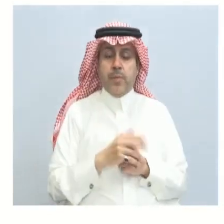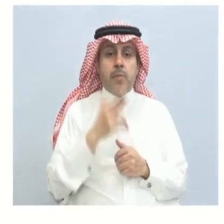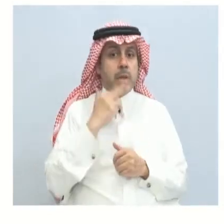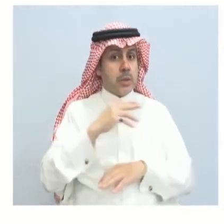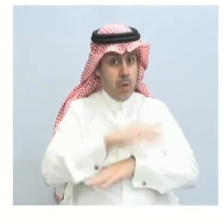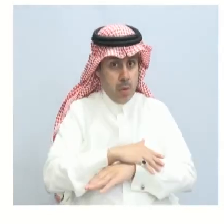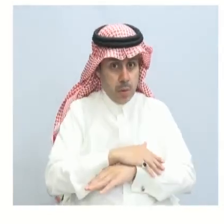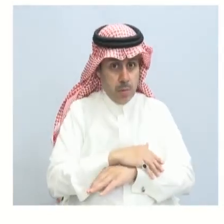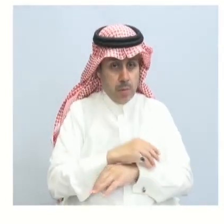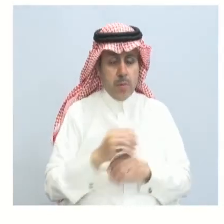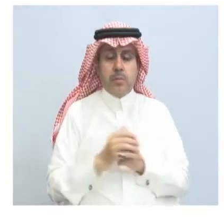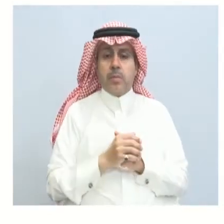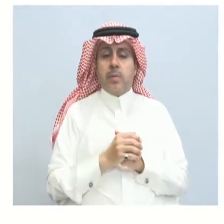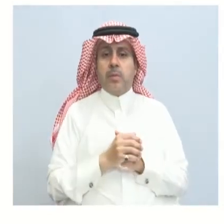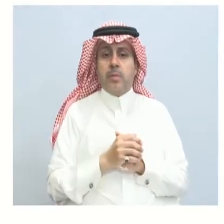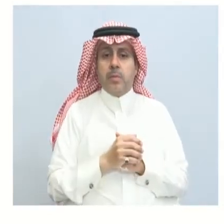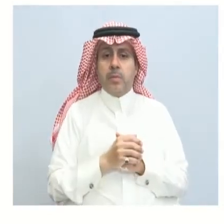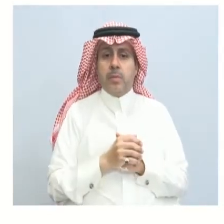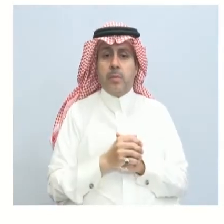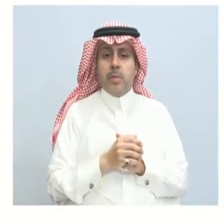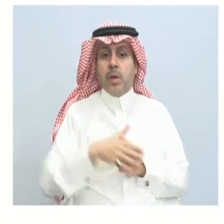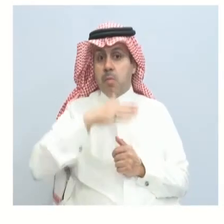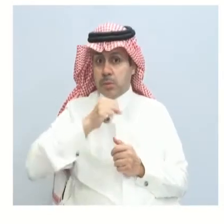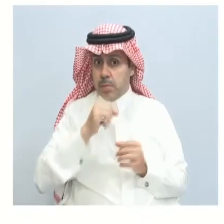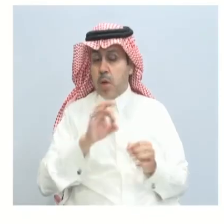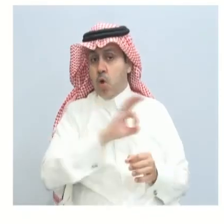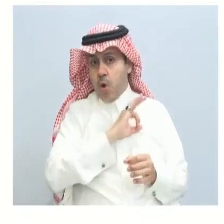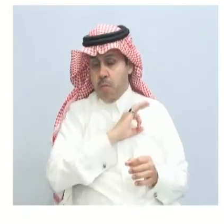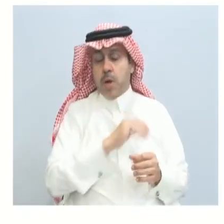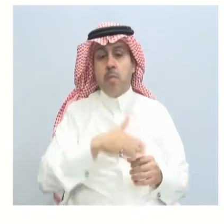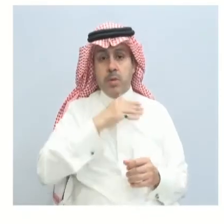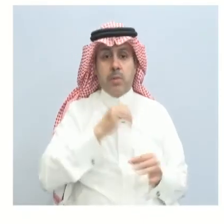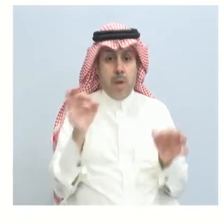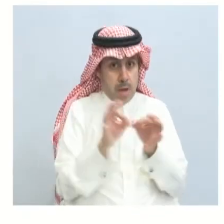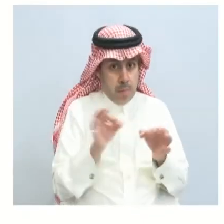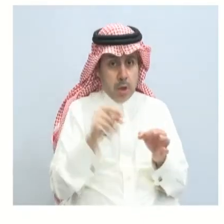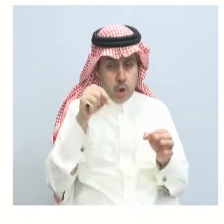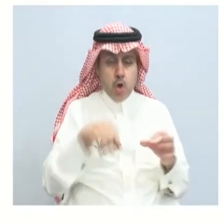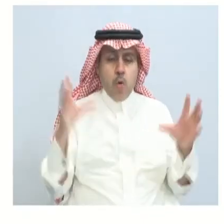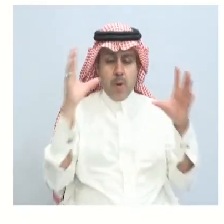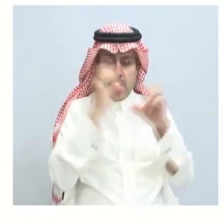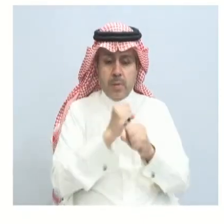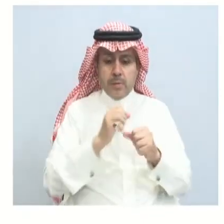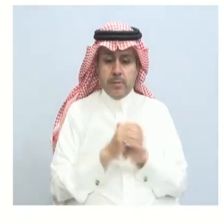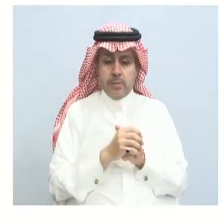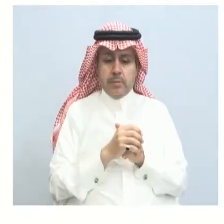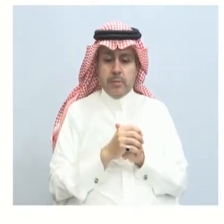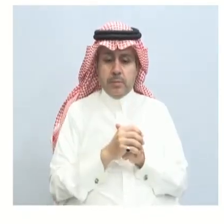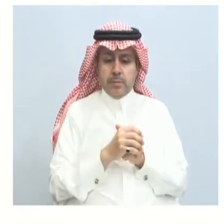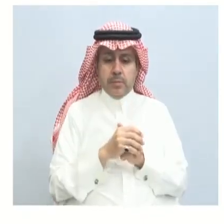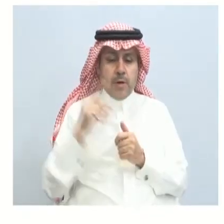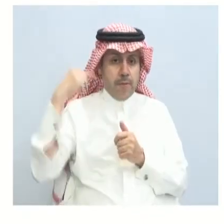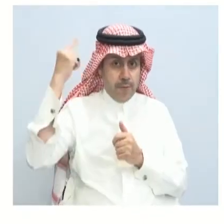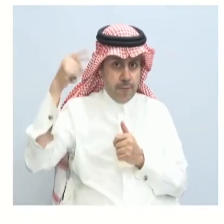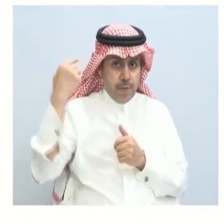خلقه قد كان كان كان النبي صلى الله عليه وسلم محبا كذلك قربه من مجلس النبي صلى الله عليه وسلم ثم بعد ذلك